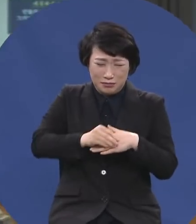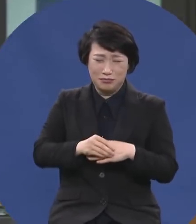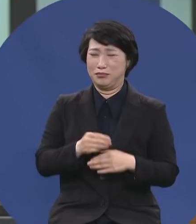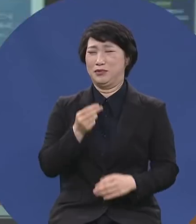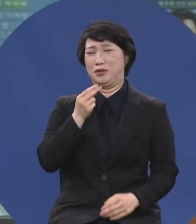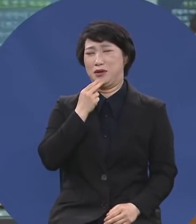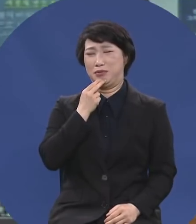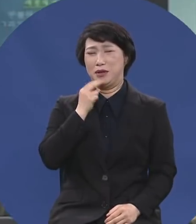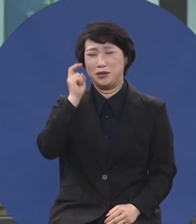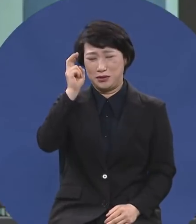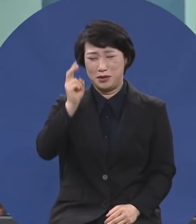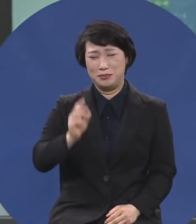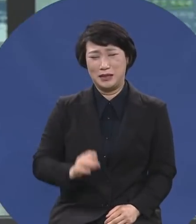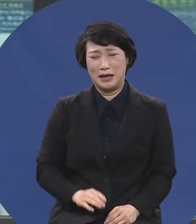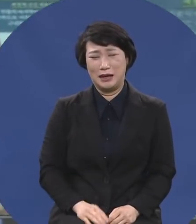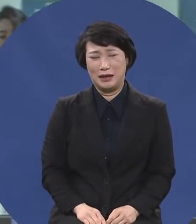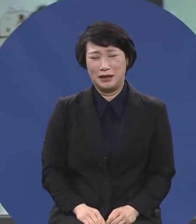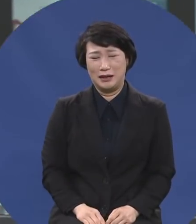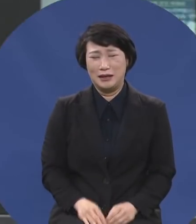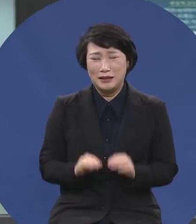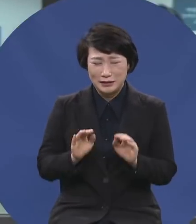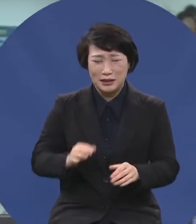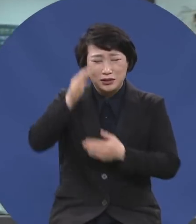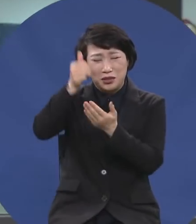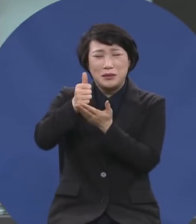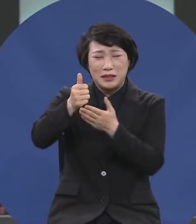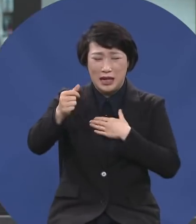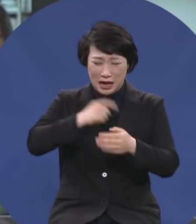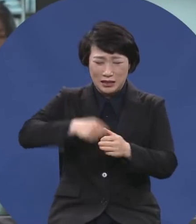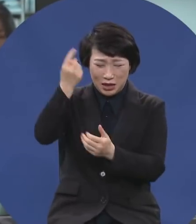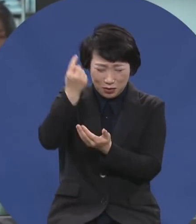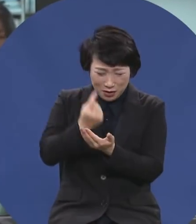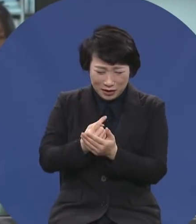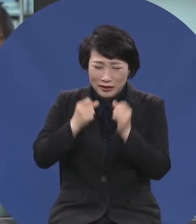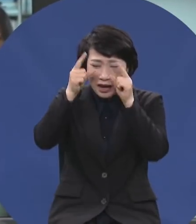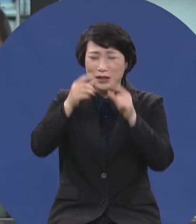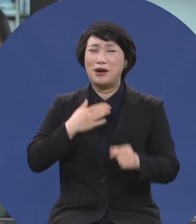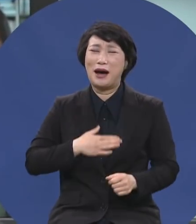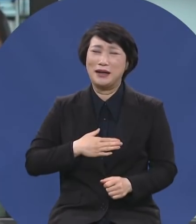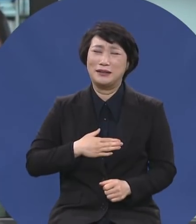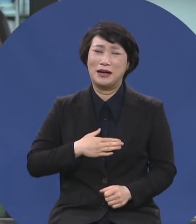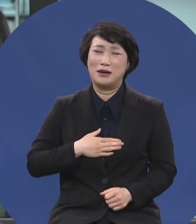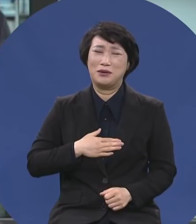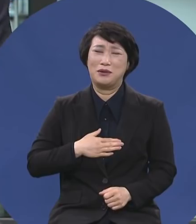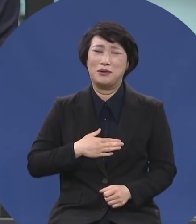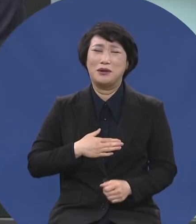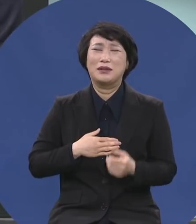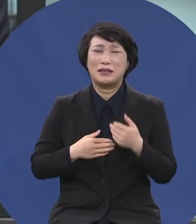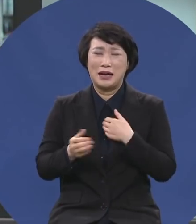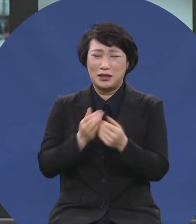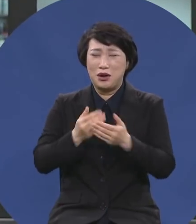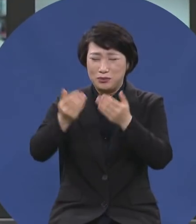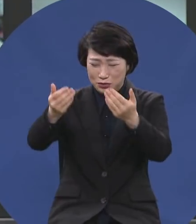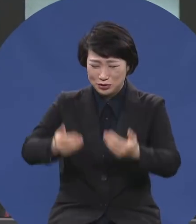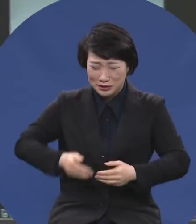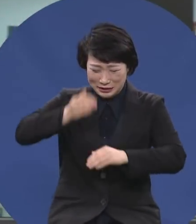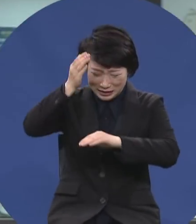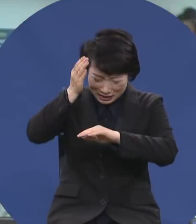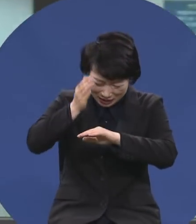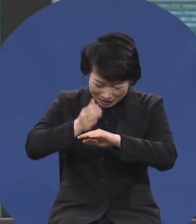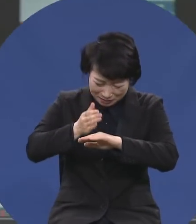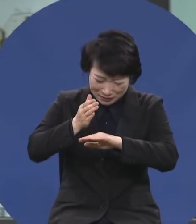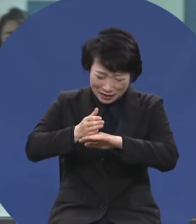없었던 것이었습니다. 성령이 오셔서 깨닫게 하시고 알게 하시고 경험케